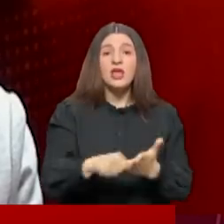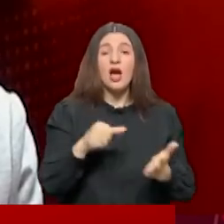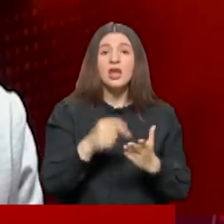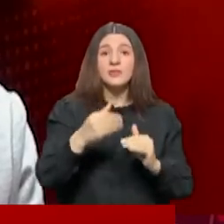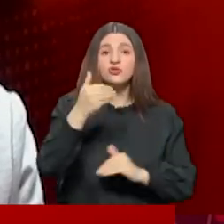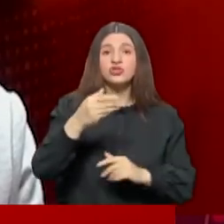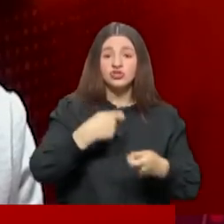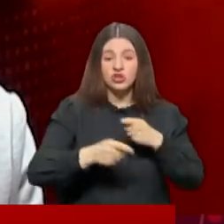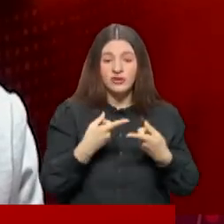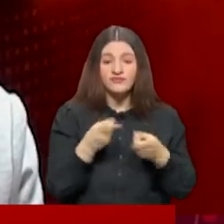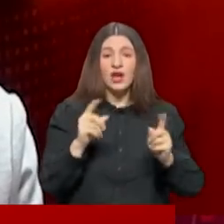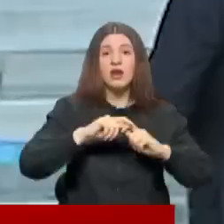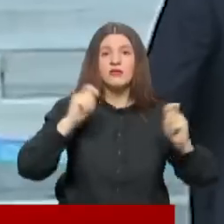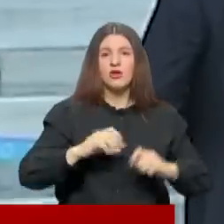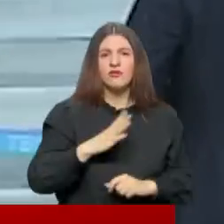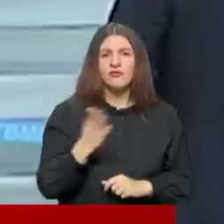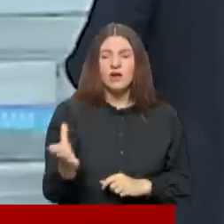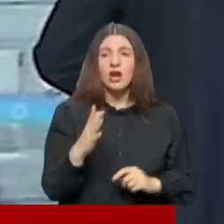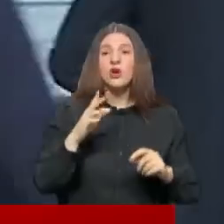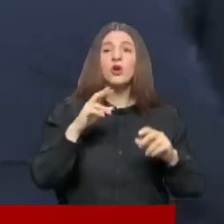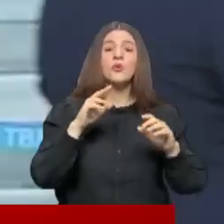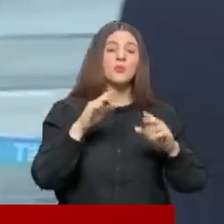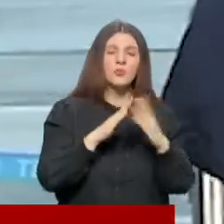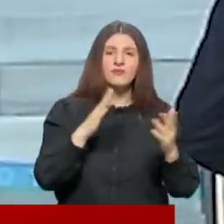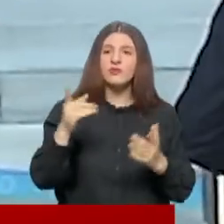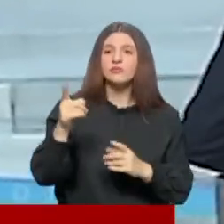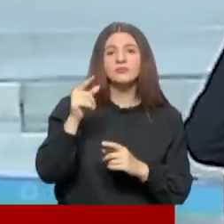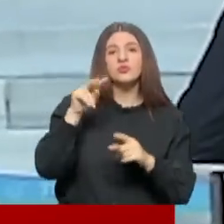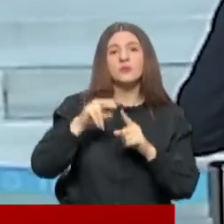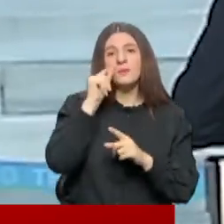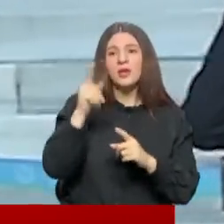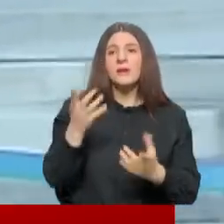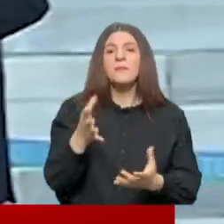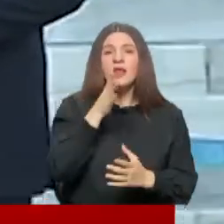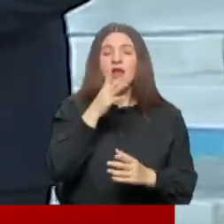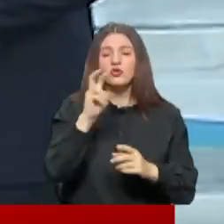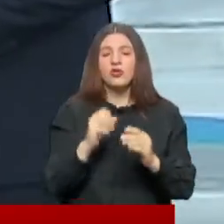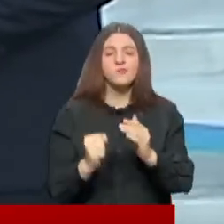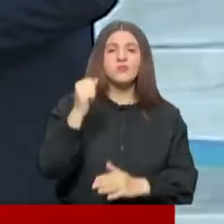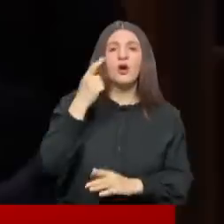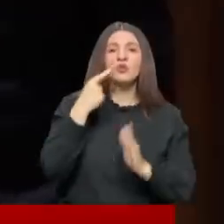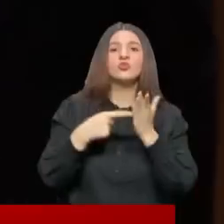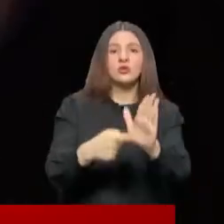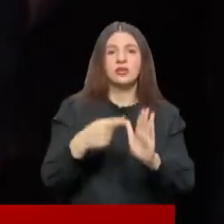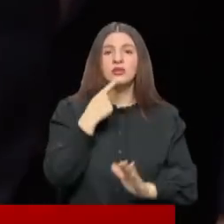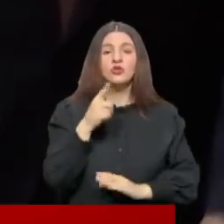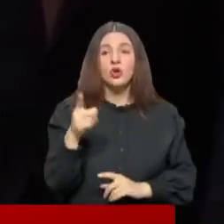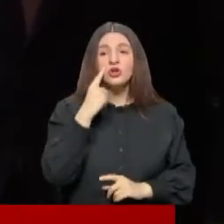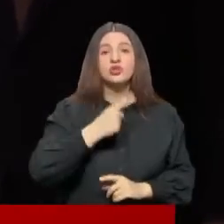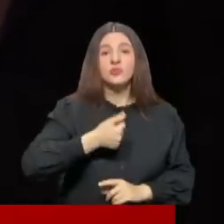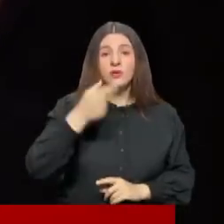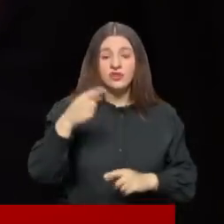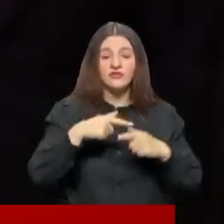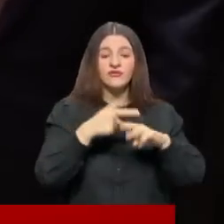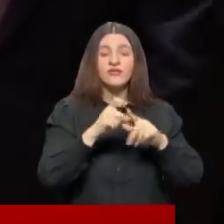bir dış ticaret açığı rekoruna doğru gidiyor. Muhalefet Kurtulmuş'un sözleri iktidarın bilerek kuru yükselttiğinin kanıtı diyor. Cumhurbaşkanının Fed'in